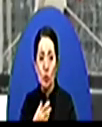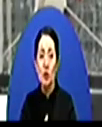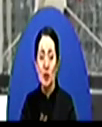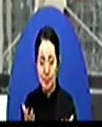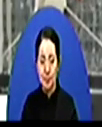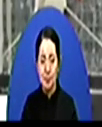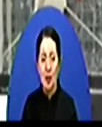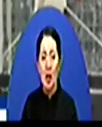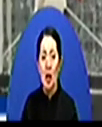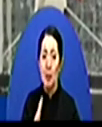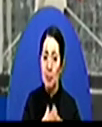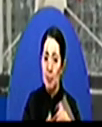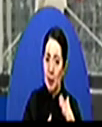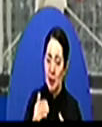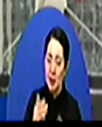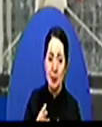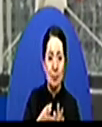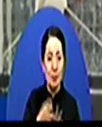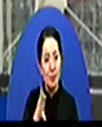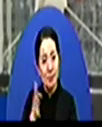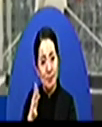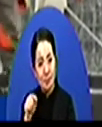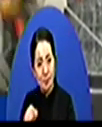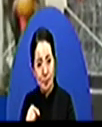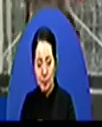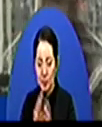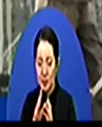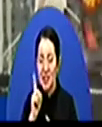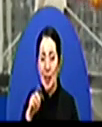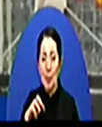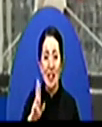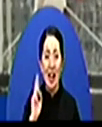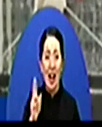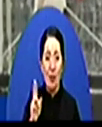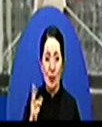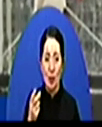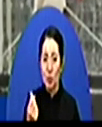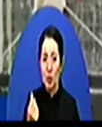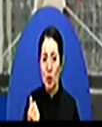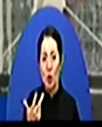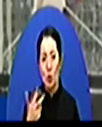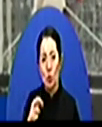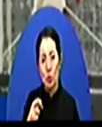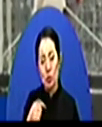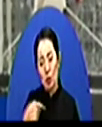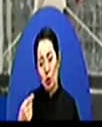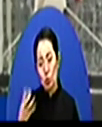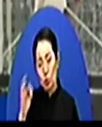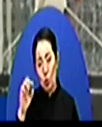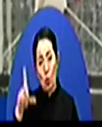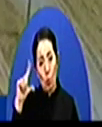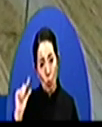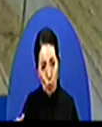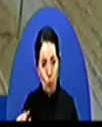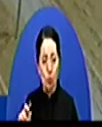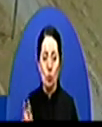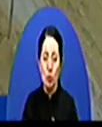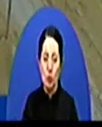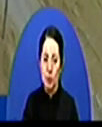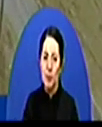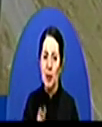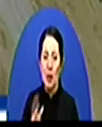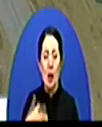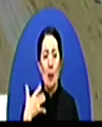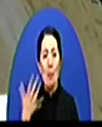Барилга орон сууцны метр квадратын үнэ бол 30-40% буурна. Баруун